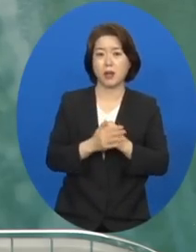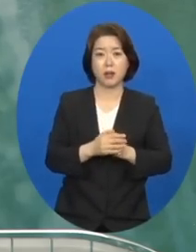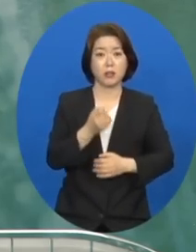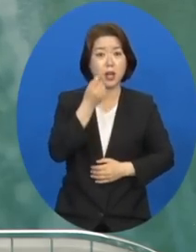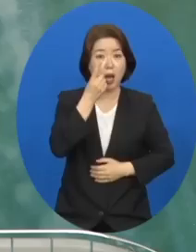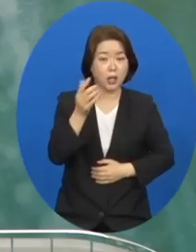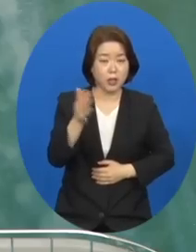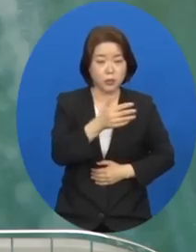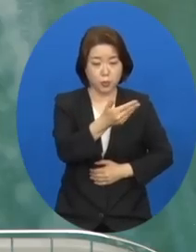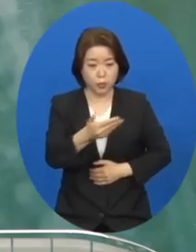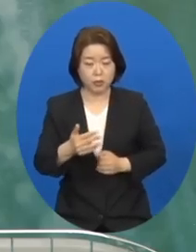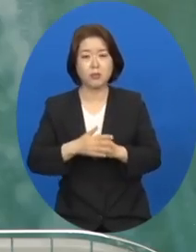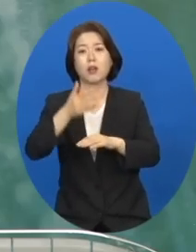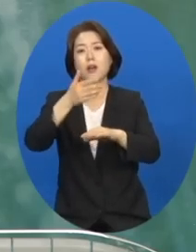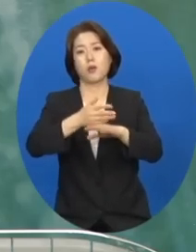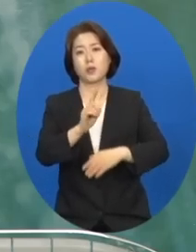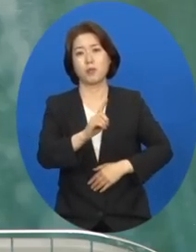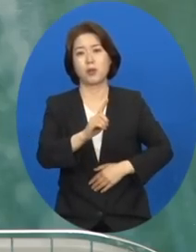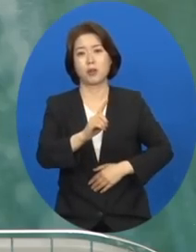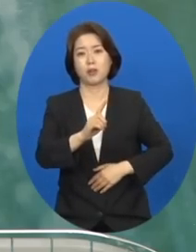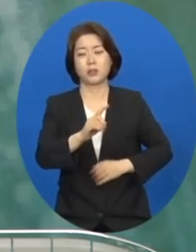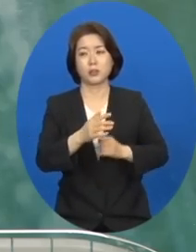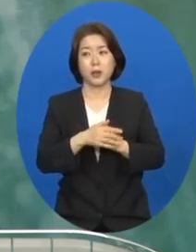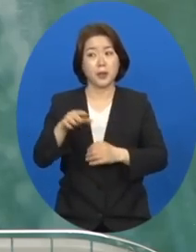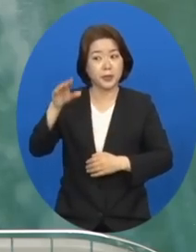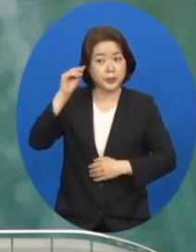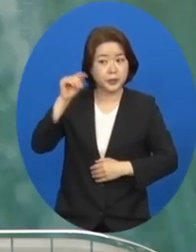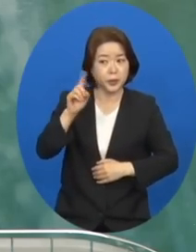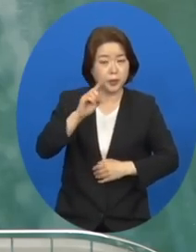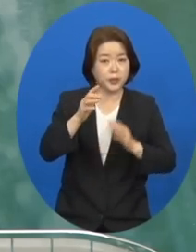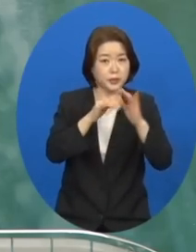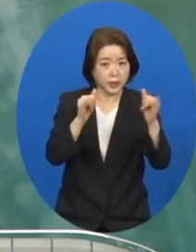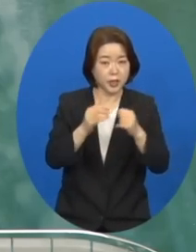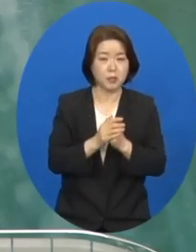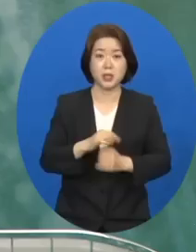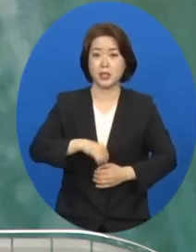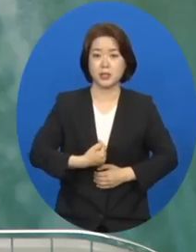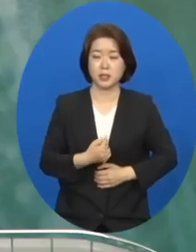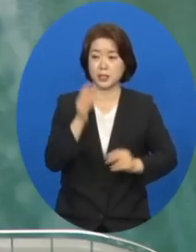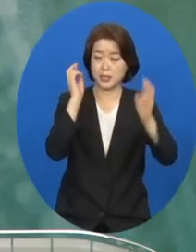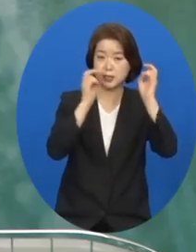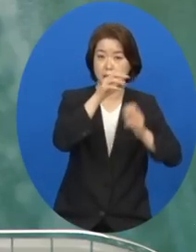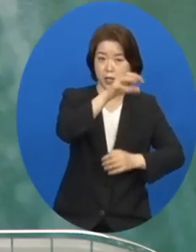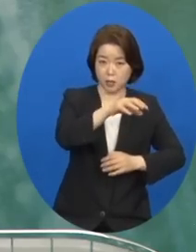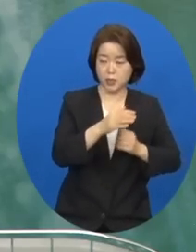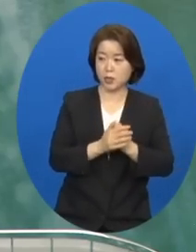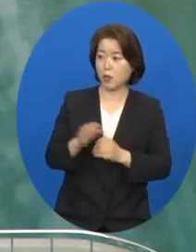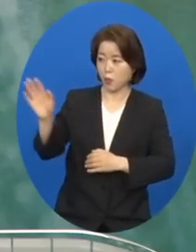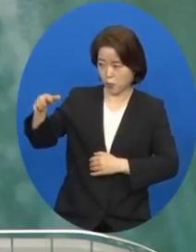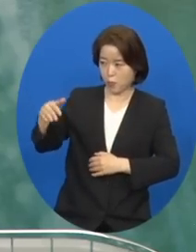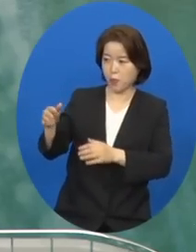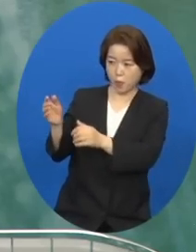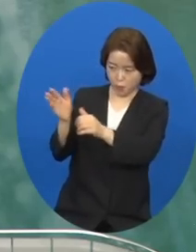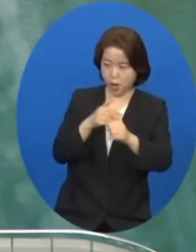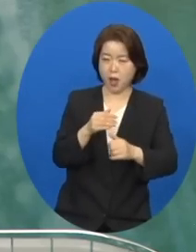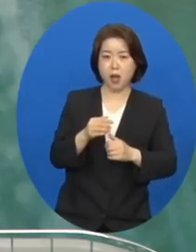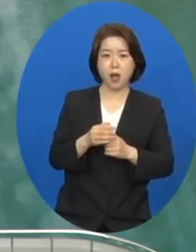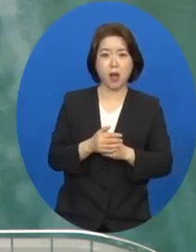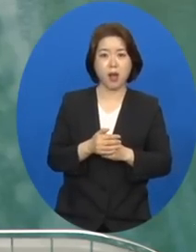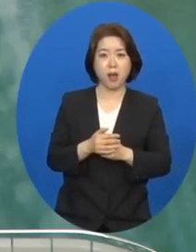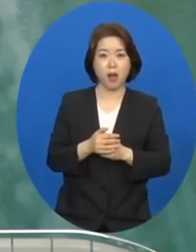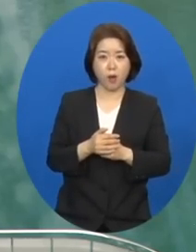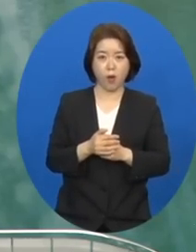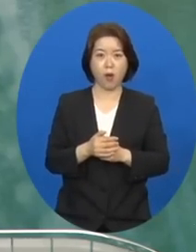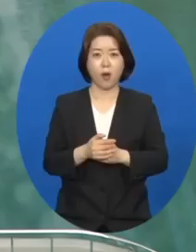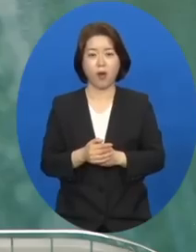감사하게도 그 소식을 들은 어떤 분께서 자기 사업장에서 쓰게 따로 오라는 거예요 그래서